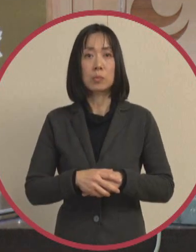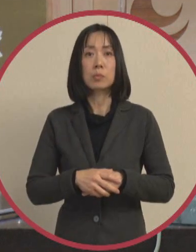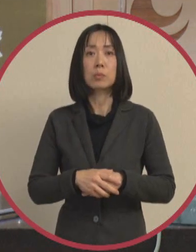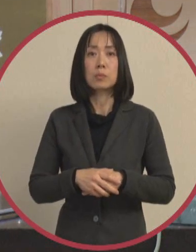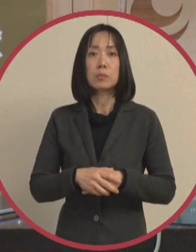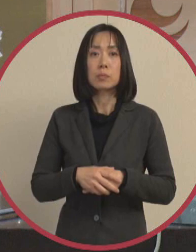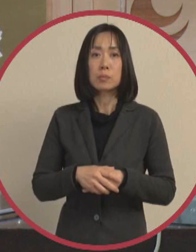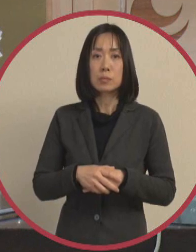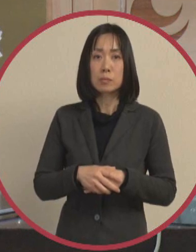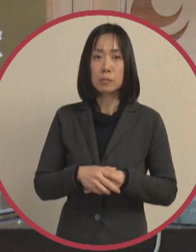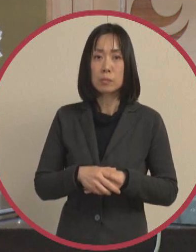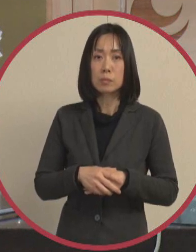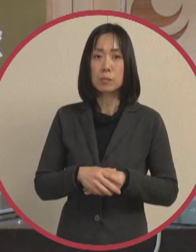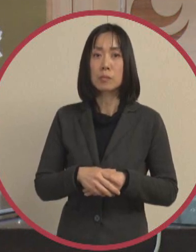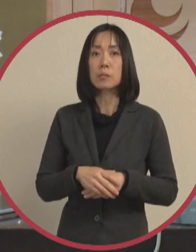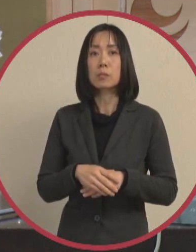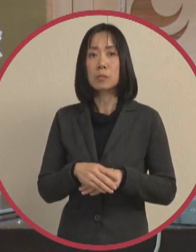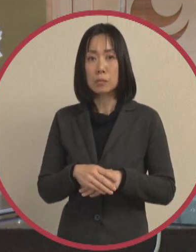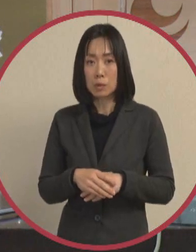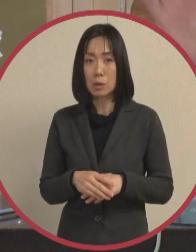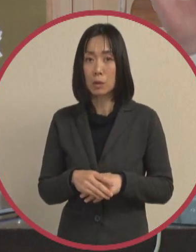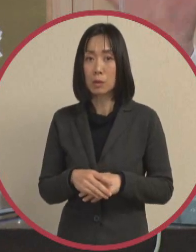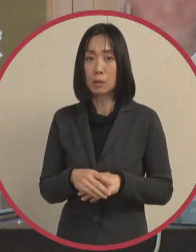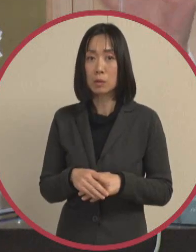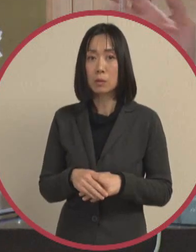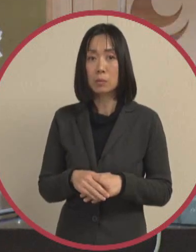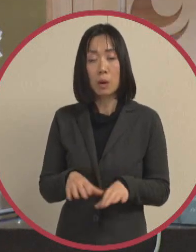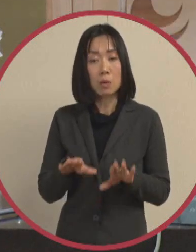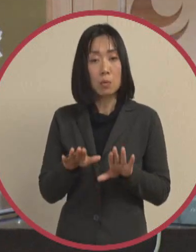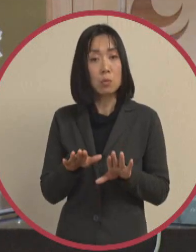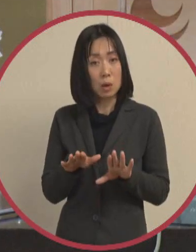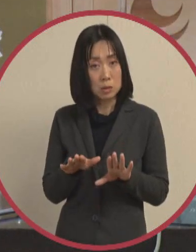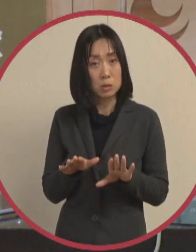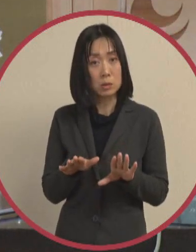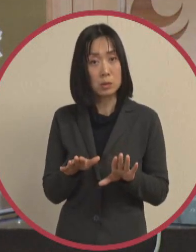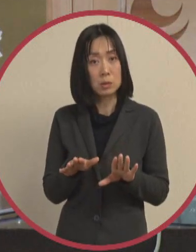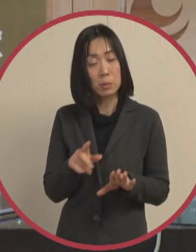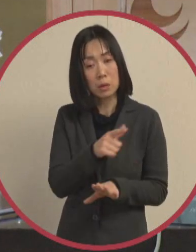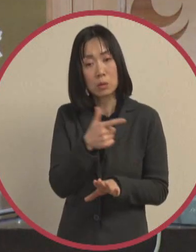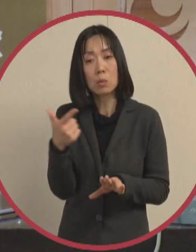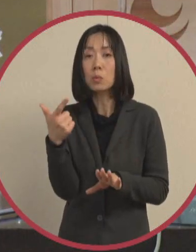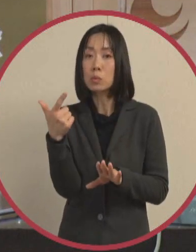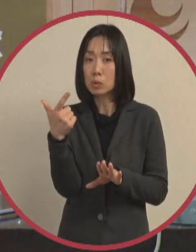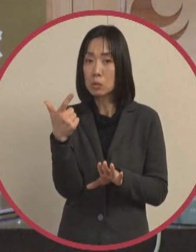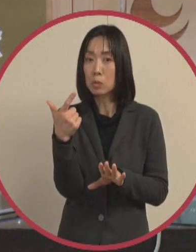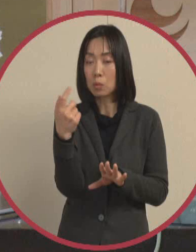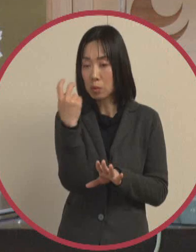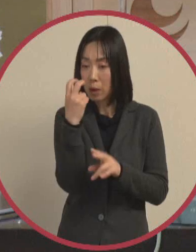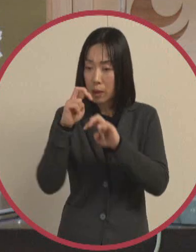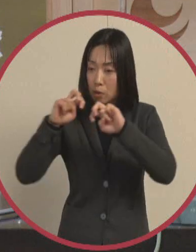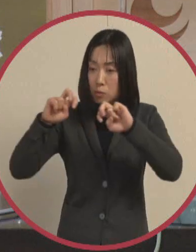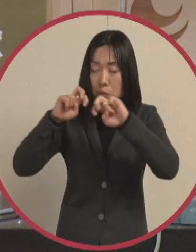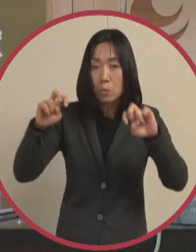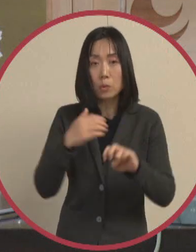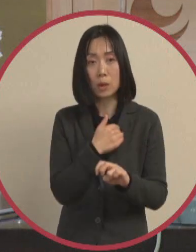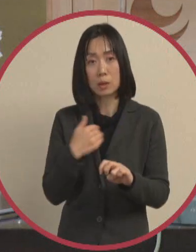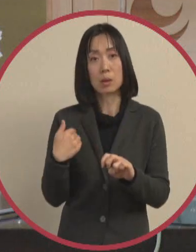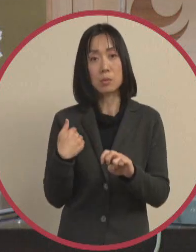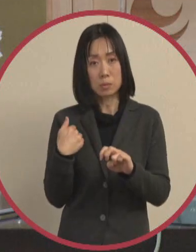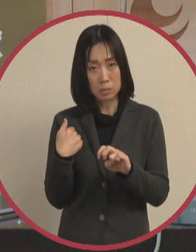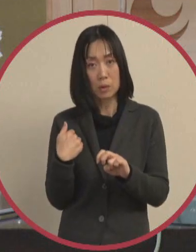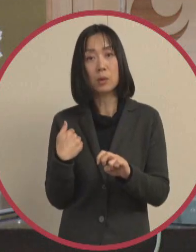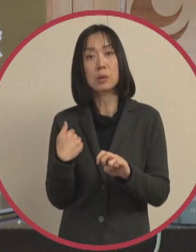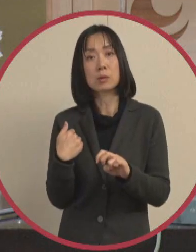でそれを受け入れるしっかりとした体制、それについては今回、いろいろと検証もできましたので、それを取った上でです